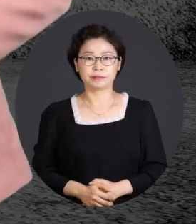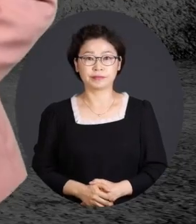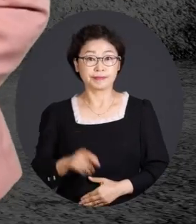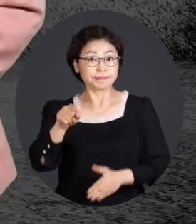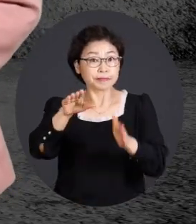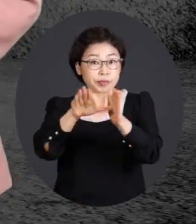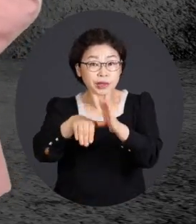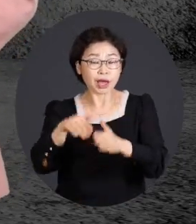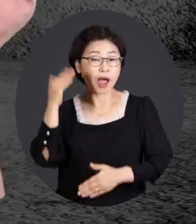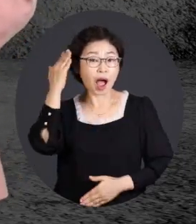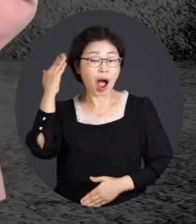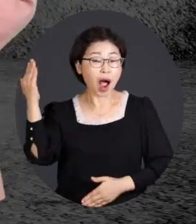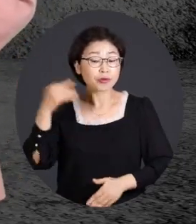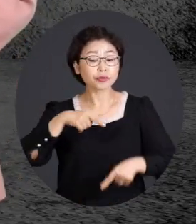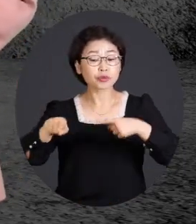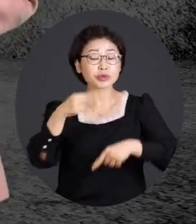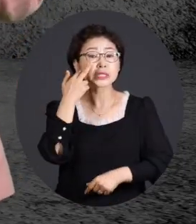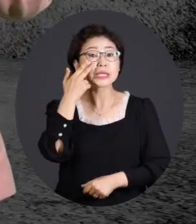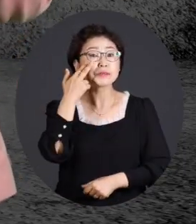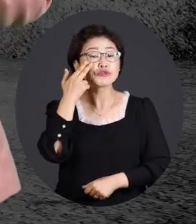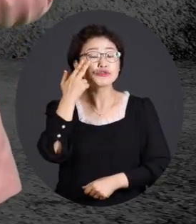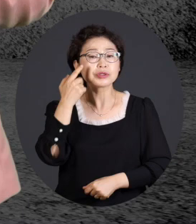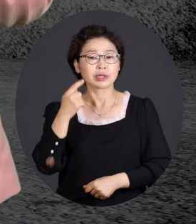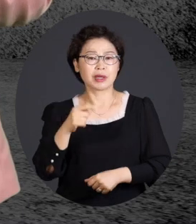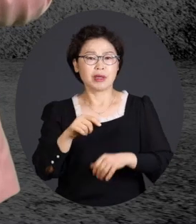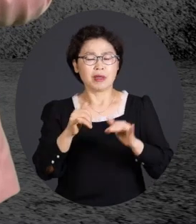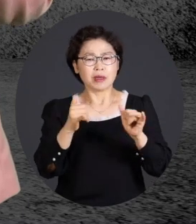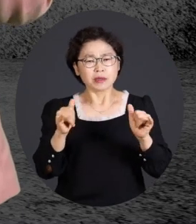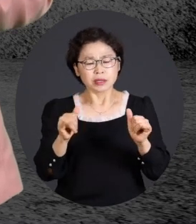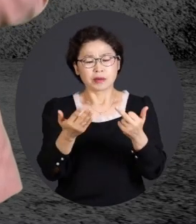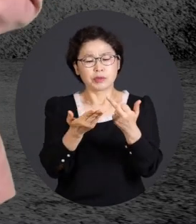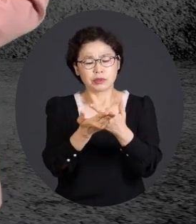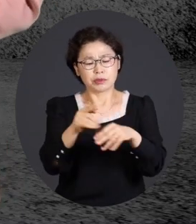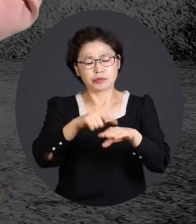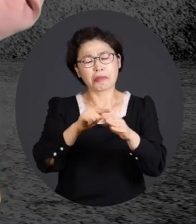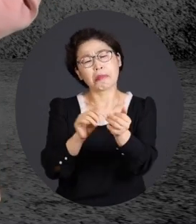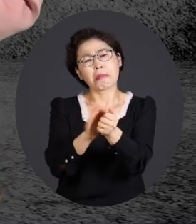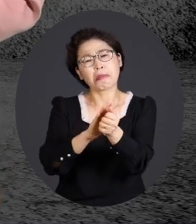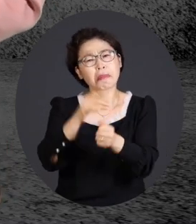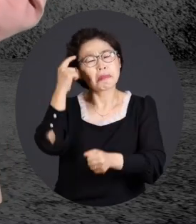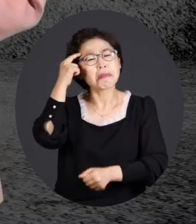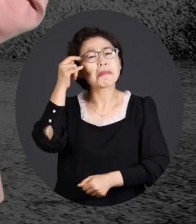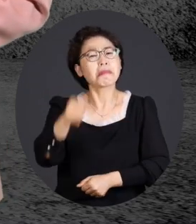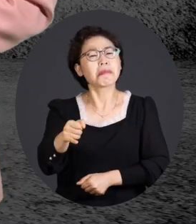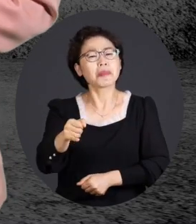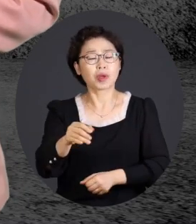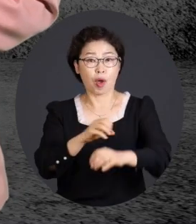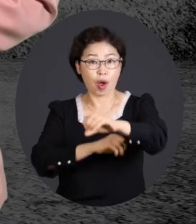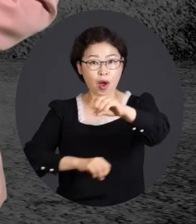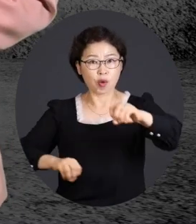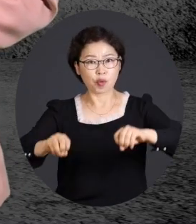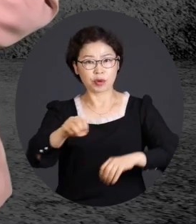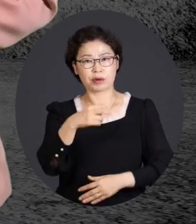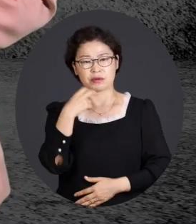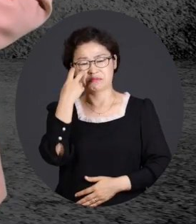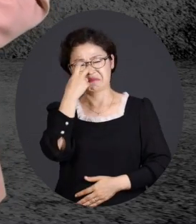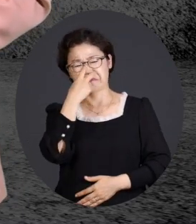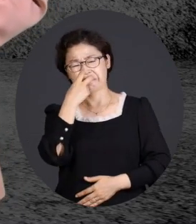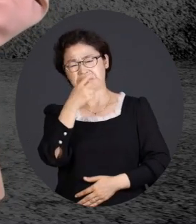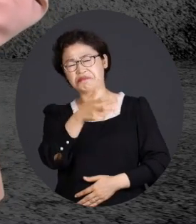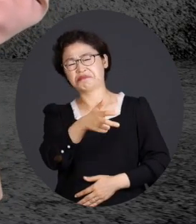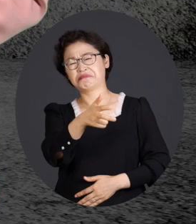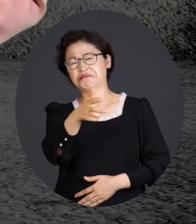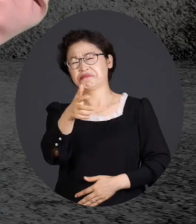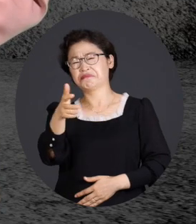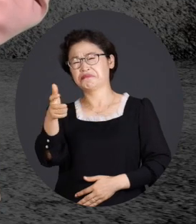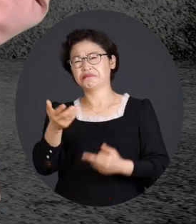당시 우리나라를 통치하던 미군정은 민심을 수습할 생각이 없었습니다. 오히려 이 색안경을 쓰고 제주